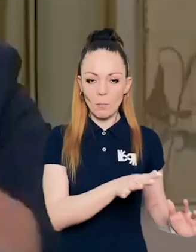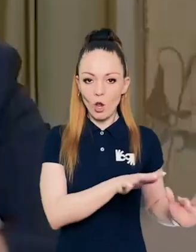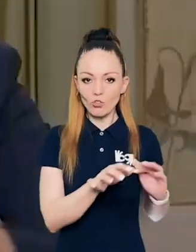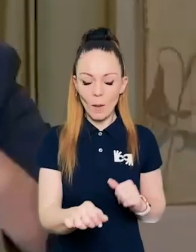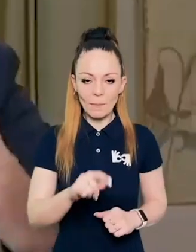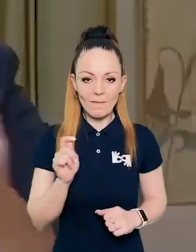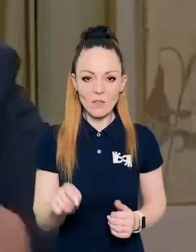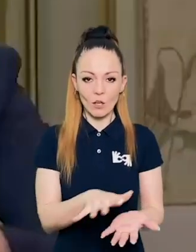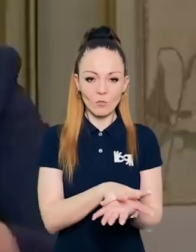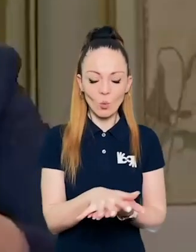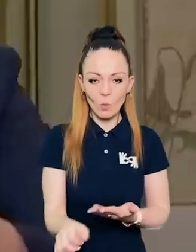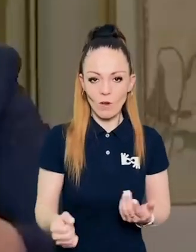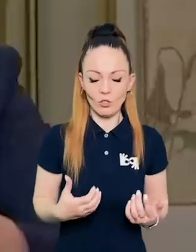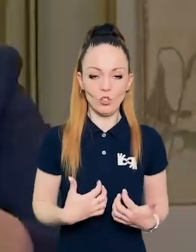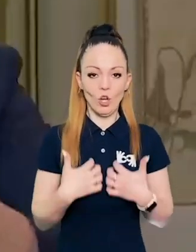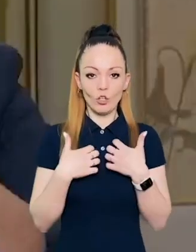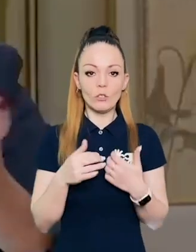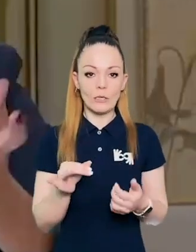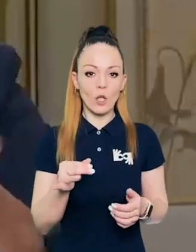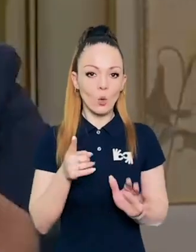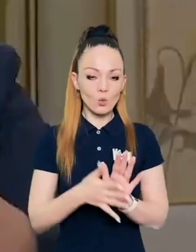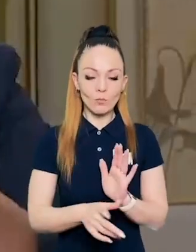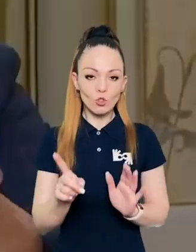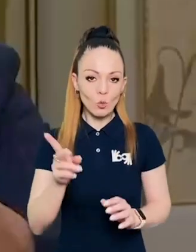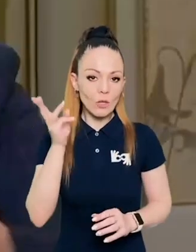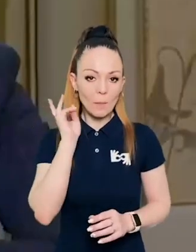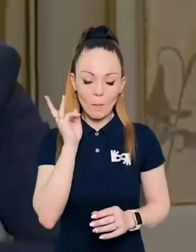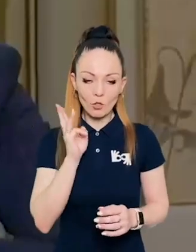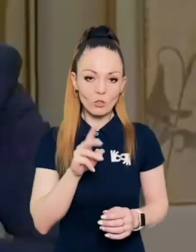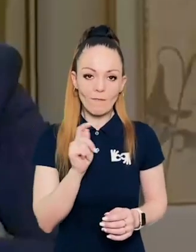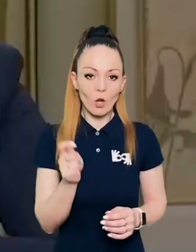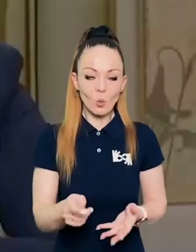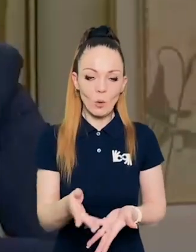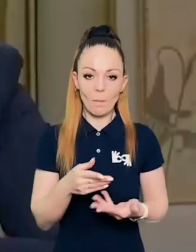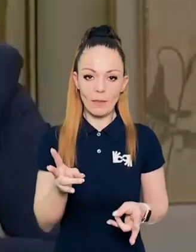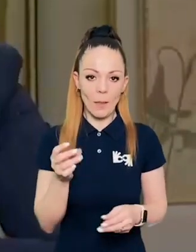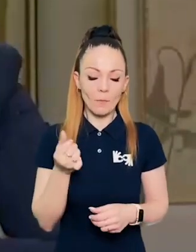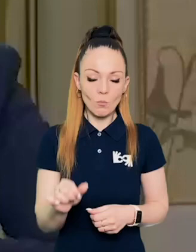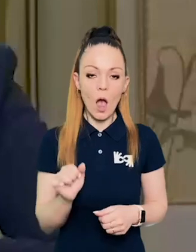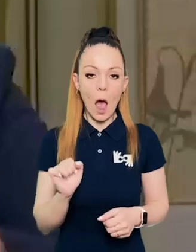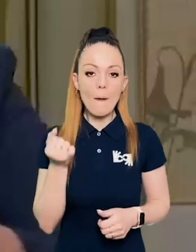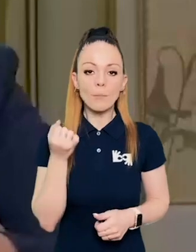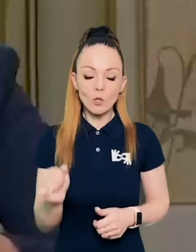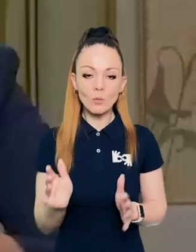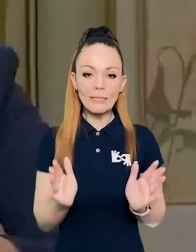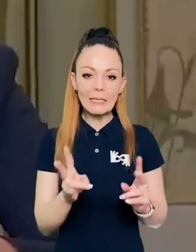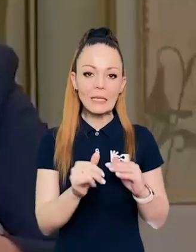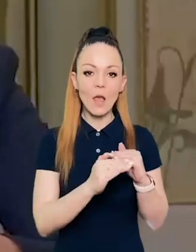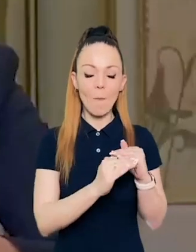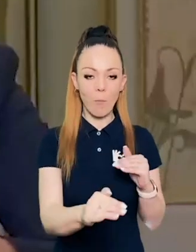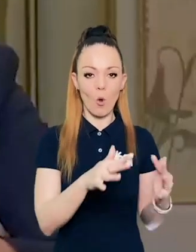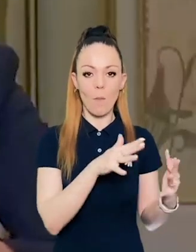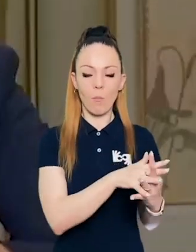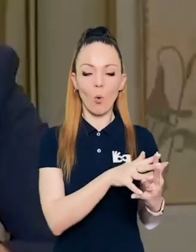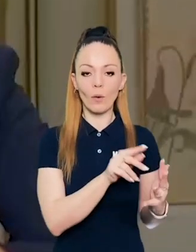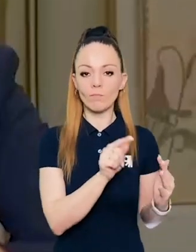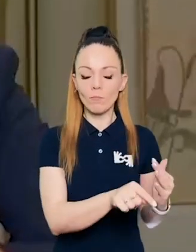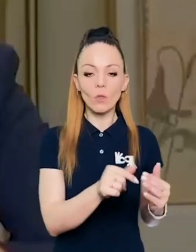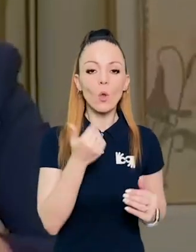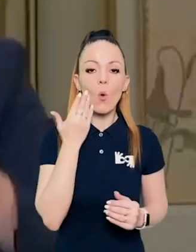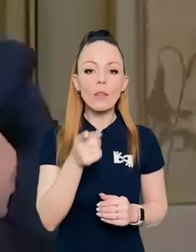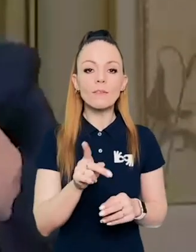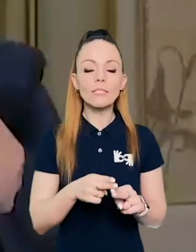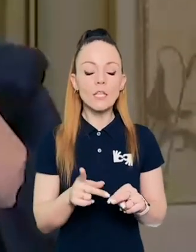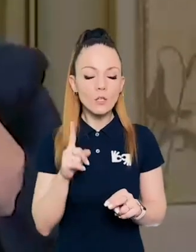страшна війна, і страшні руйнування, зрозуміло, що так не буде, і дипломатично ми цю війну не переможемо, переможемо її тільки на полі